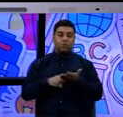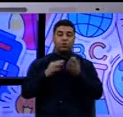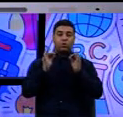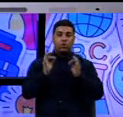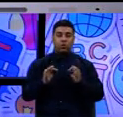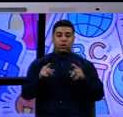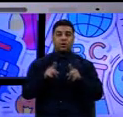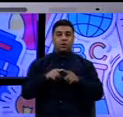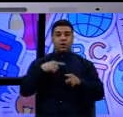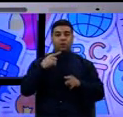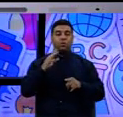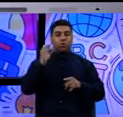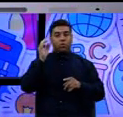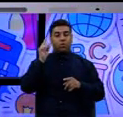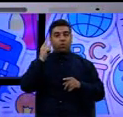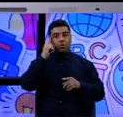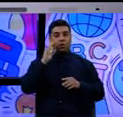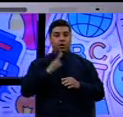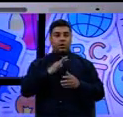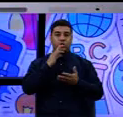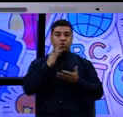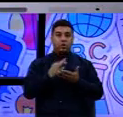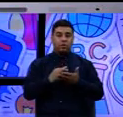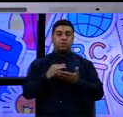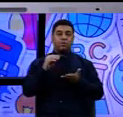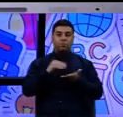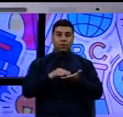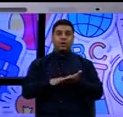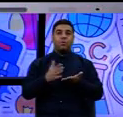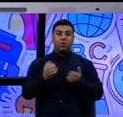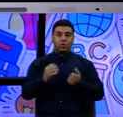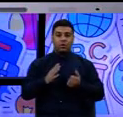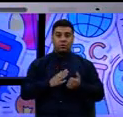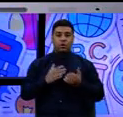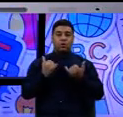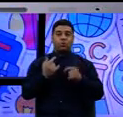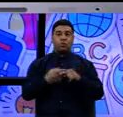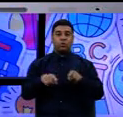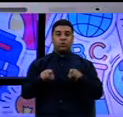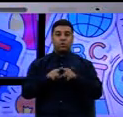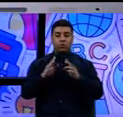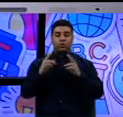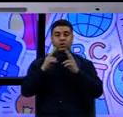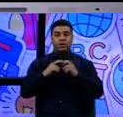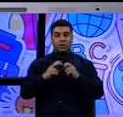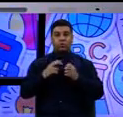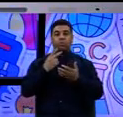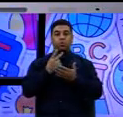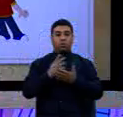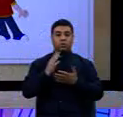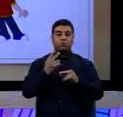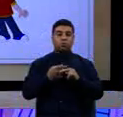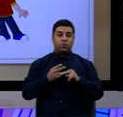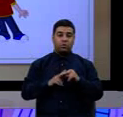daftaringizga to'g'ri deb o'ylagan javobingizni harfini belgilay oldingizmi? Keling, unday bo'lsa, tekshirib